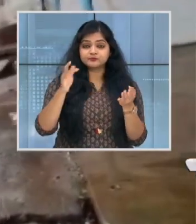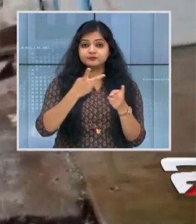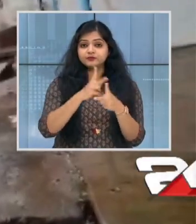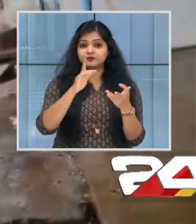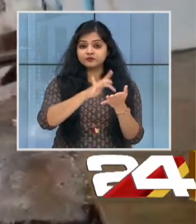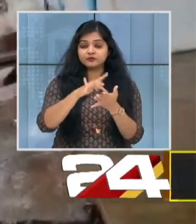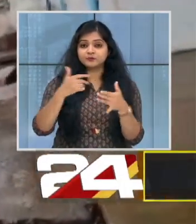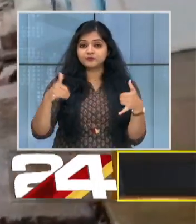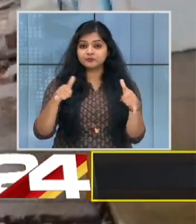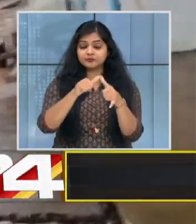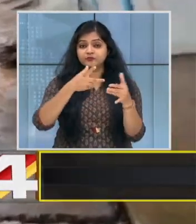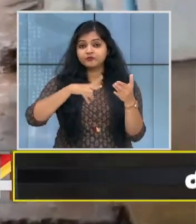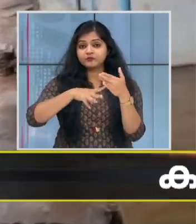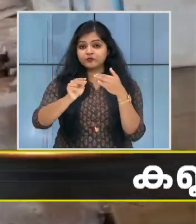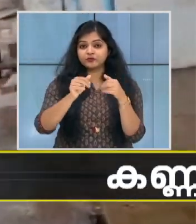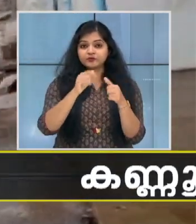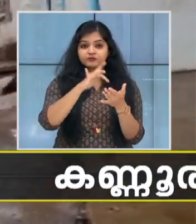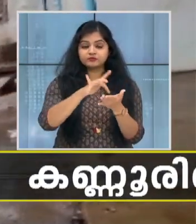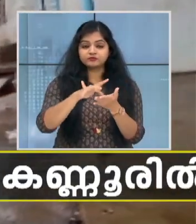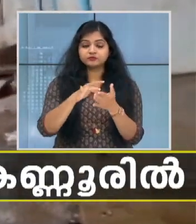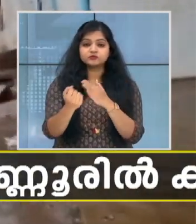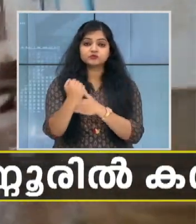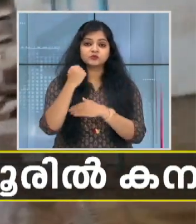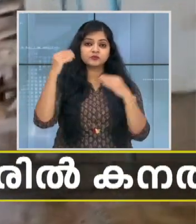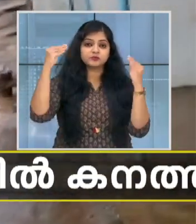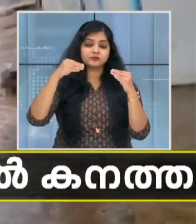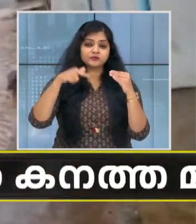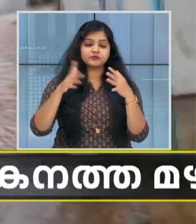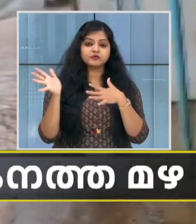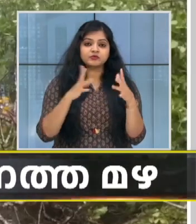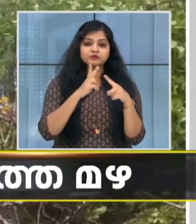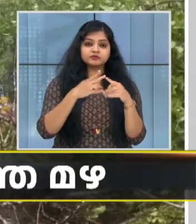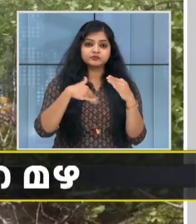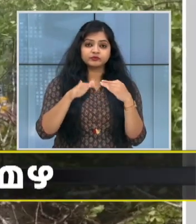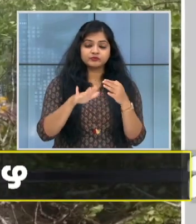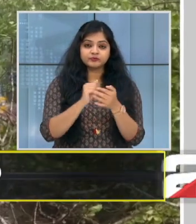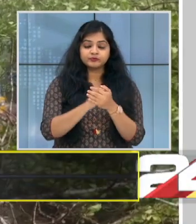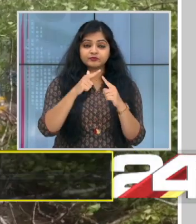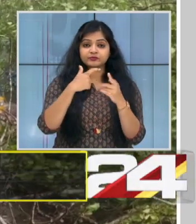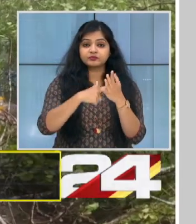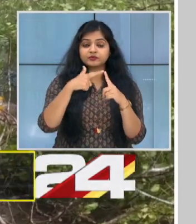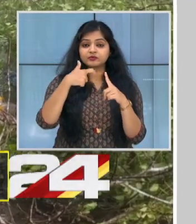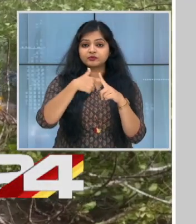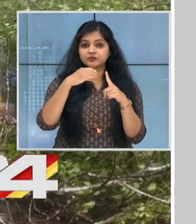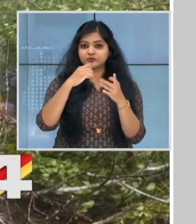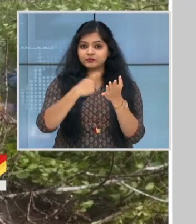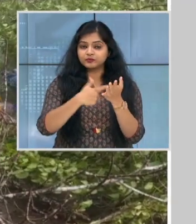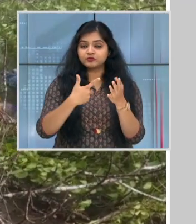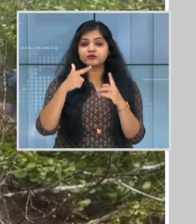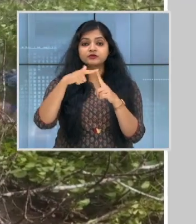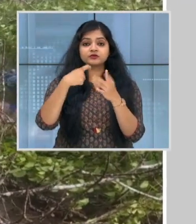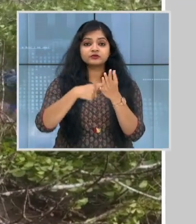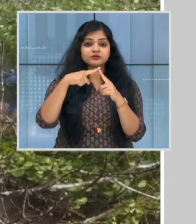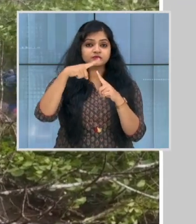പ്രത്യേകിച്ച് മലയോരത്തിന്റെ ഉൾമേഖലകളിലടക്കം ശക്തമായ മഴയും കാറ്റും തുടരുന്നുണ്ട്. ഇരിക്കൂറിന്റെയും ഇരിട്ടിയുടെയും മലയോര മേഖലയിലാണ്